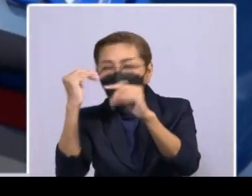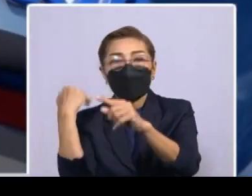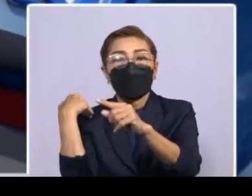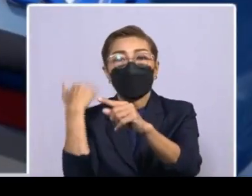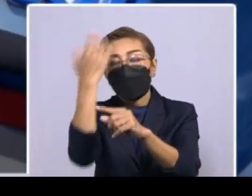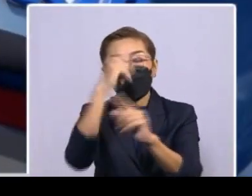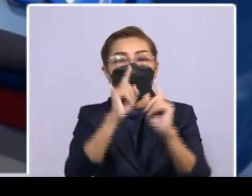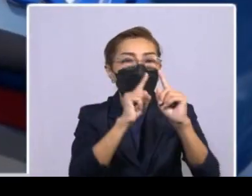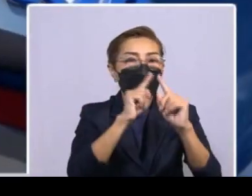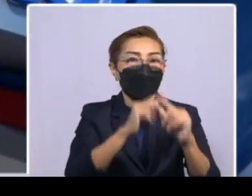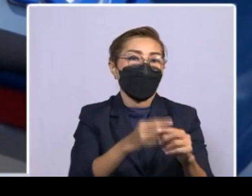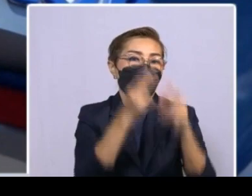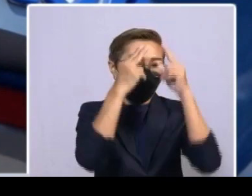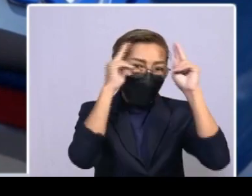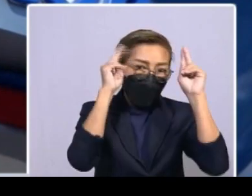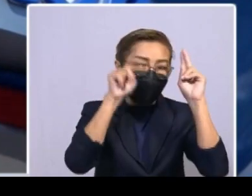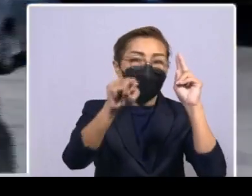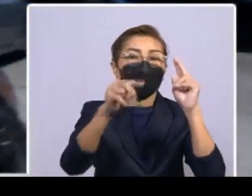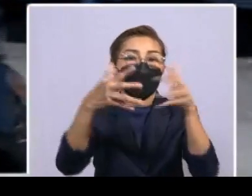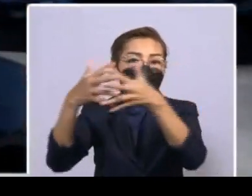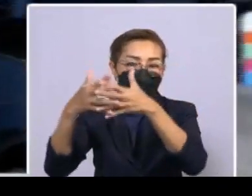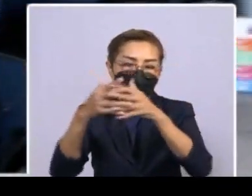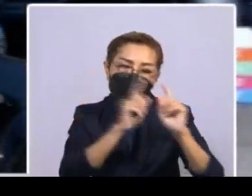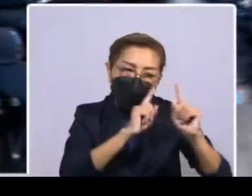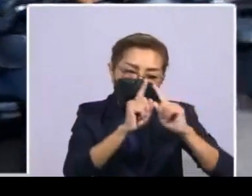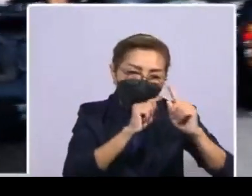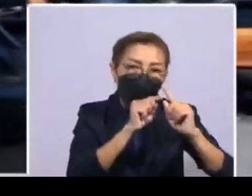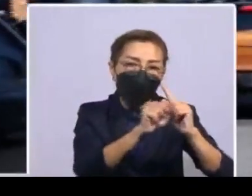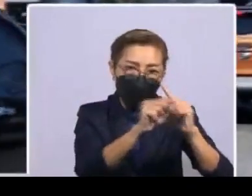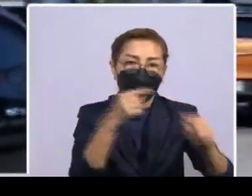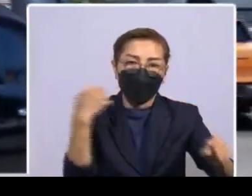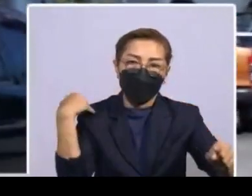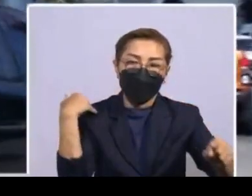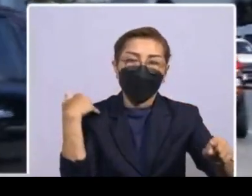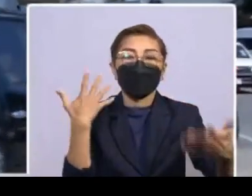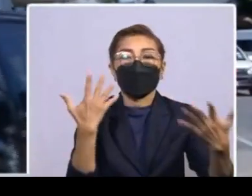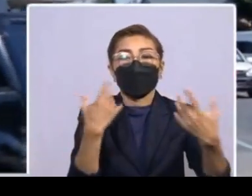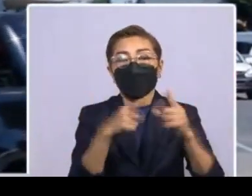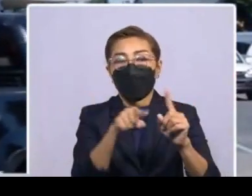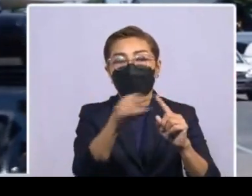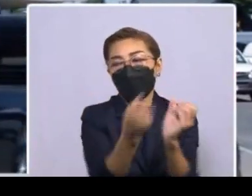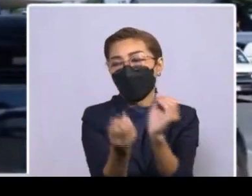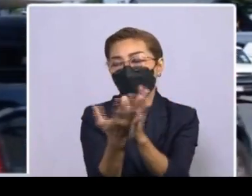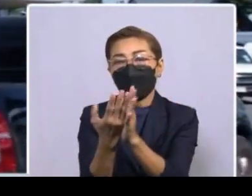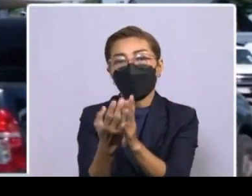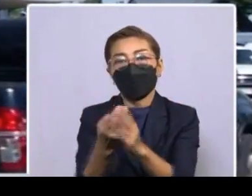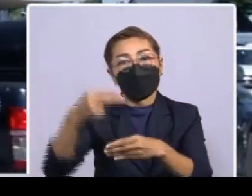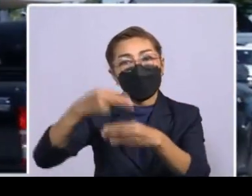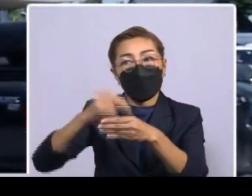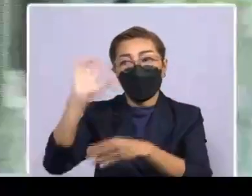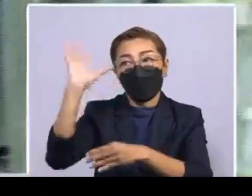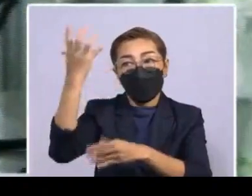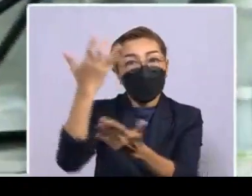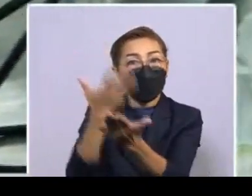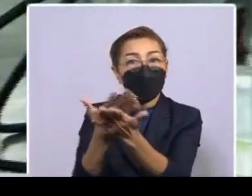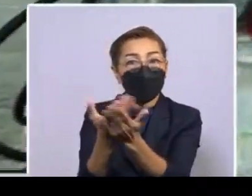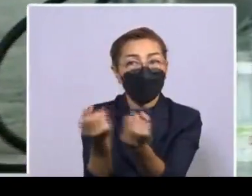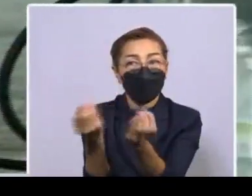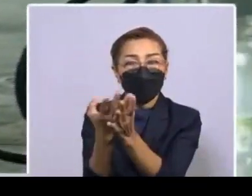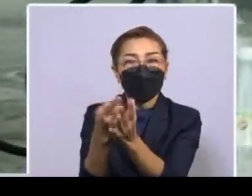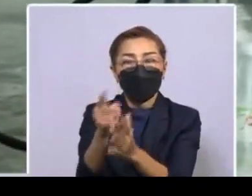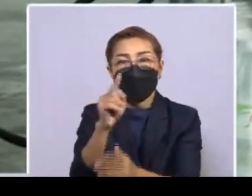ของนิวเคลียร์อิหร่านกับสหรัฐนะแต่อย่าลืมว่าตอนนี้ผลที่มีกับราคาพลังงานโลกยังมีประเด็นและ